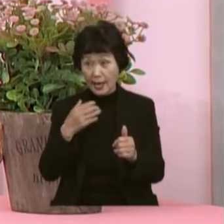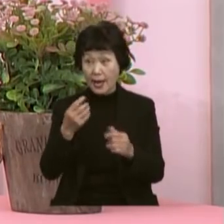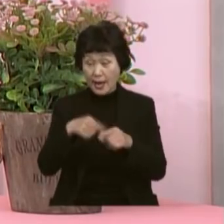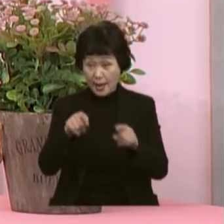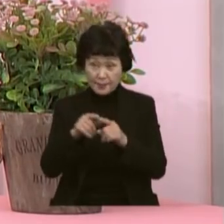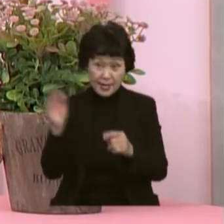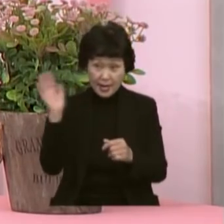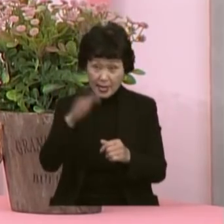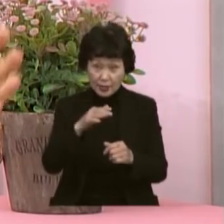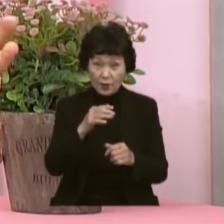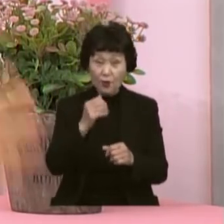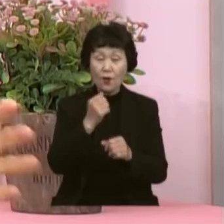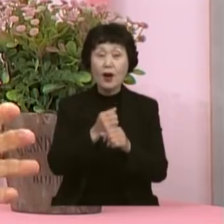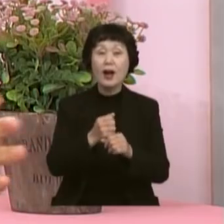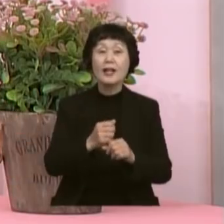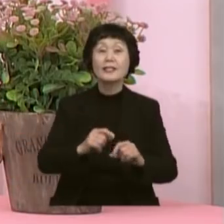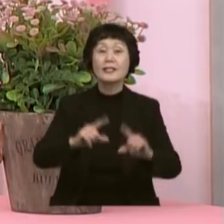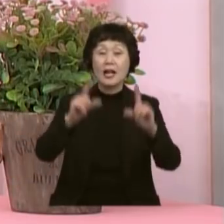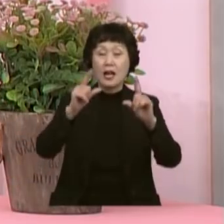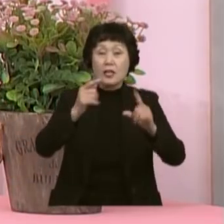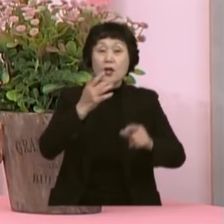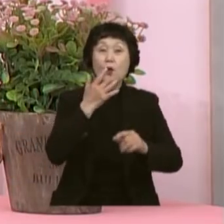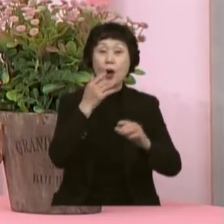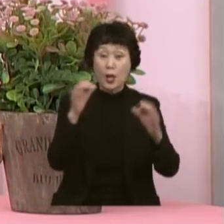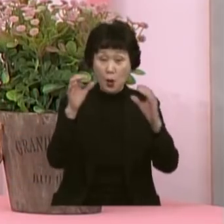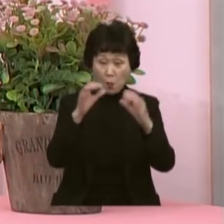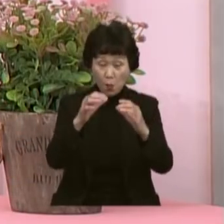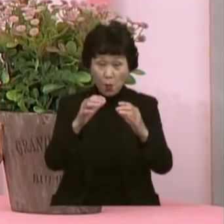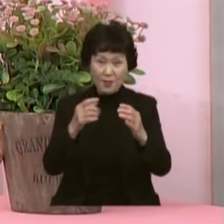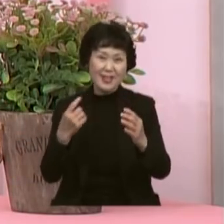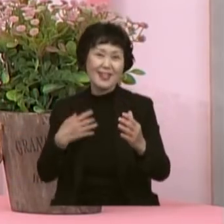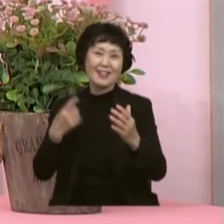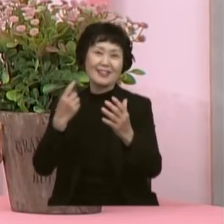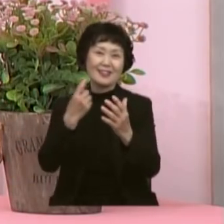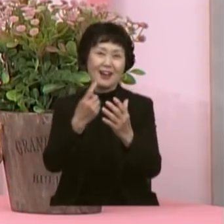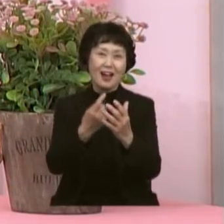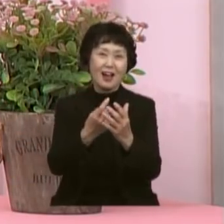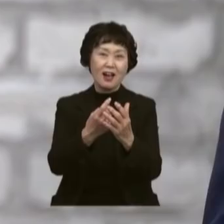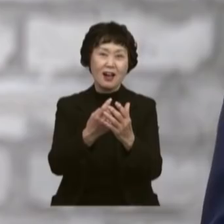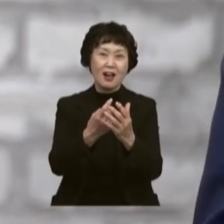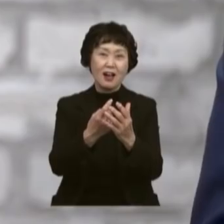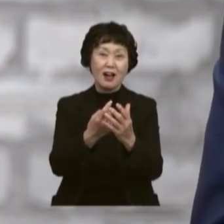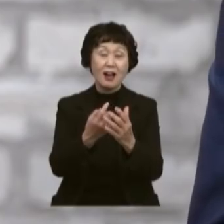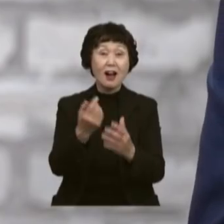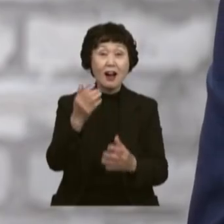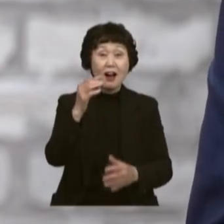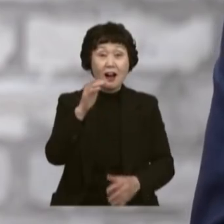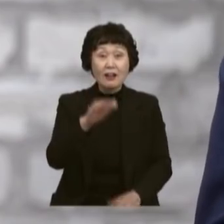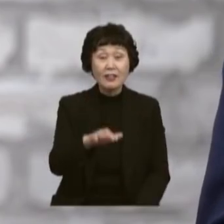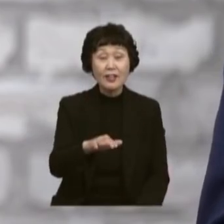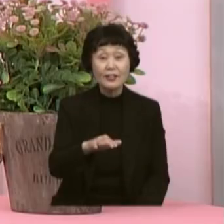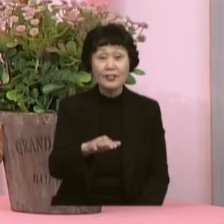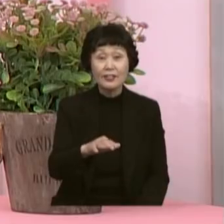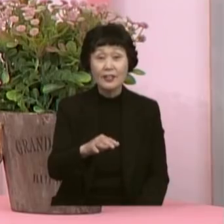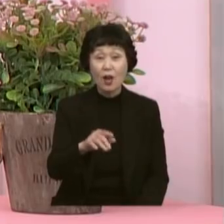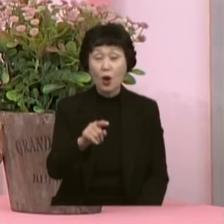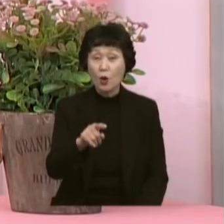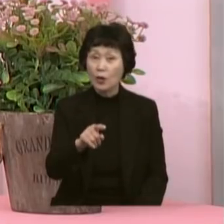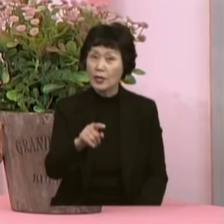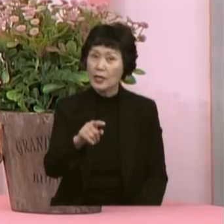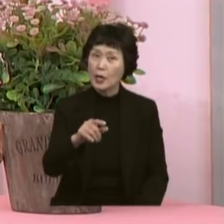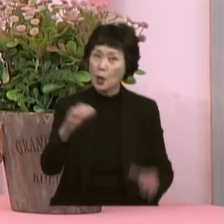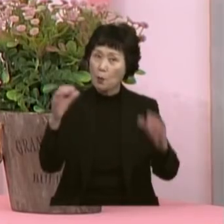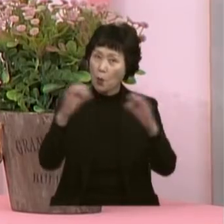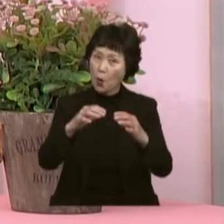날 예수전도단 화요 모임이라는 예배 딱 가서 구세군에 가서 드리는데 네. 네. 뒤집어졌어. 너무 좋아? 한 정말